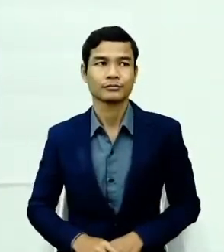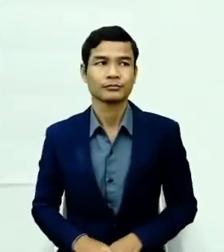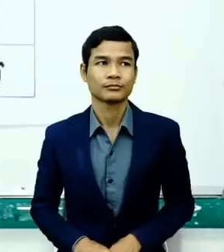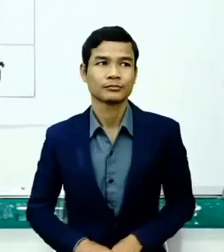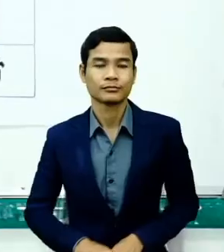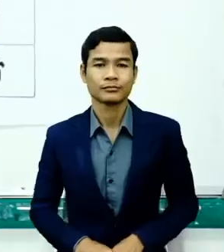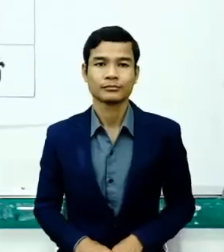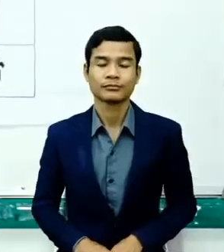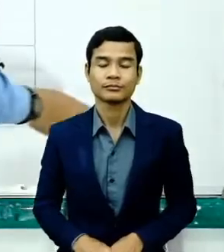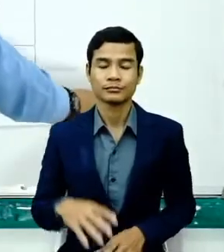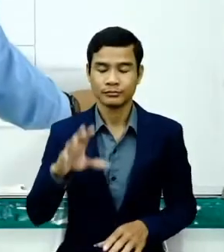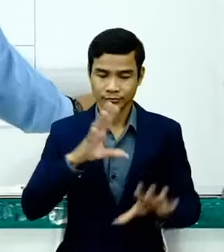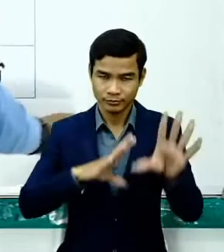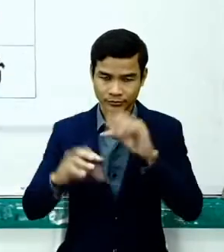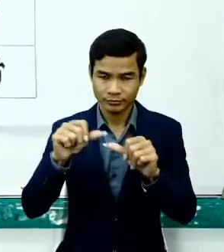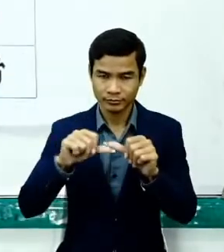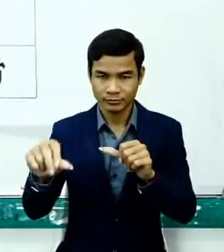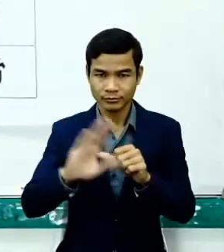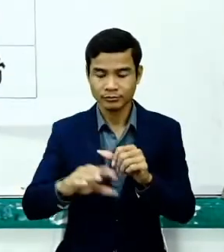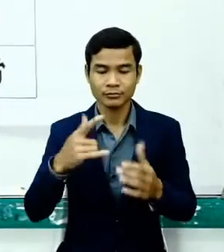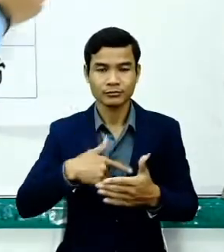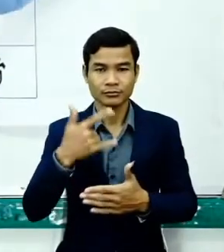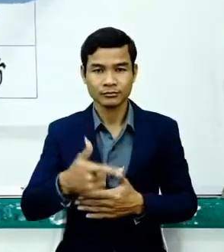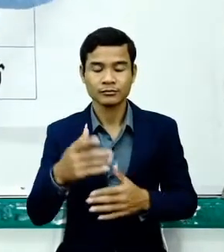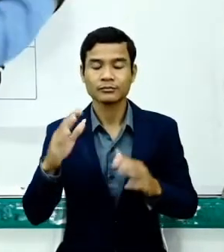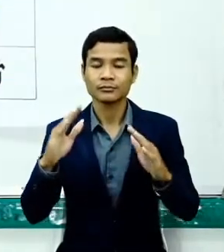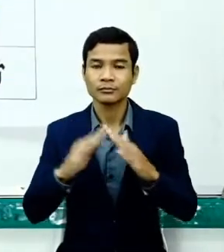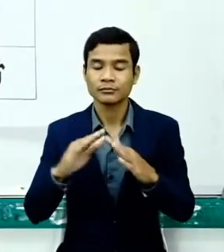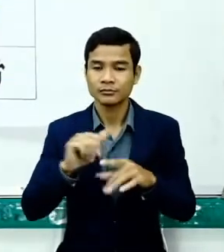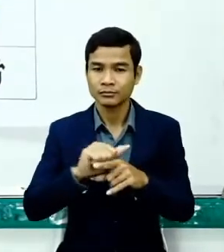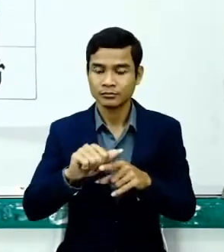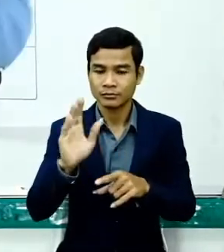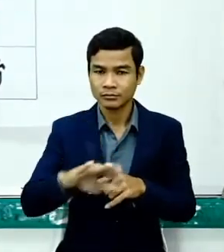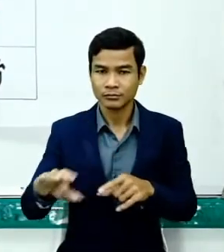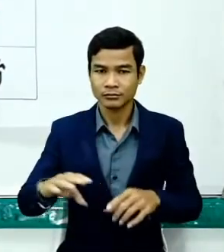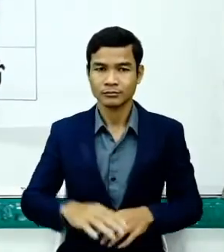ចាយើងនឹងសិក្សាបន្តទៀតបន្តពីកិច្ចការផ្ទះ